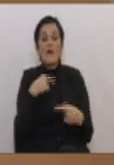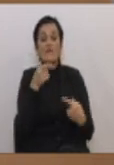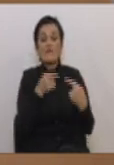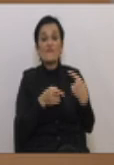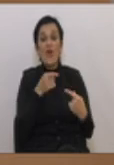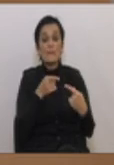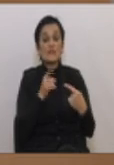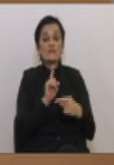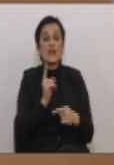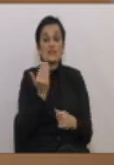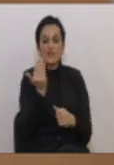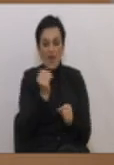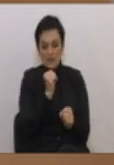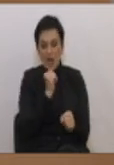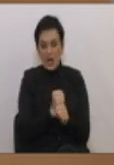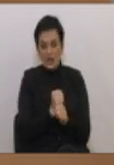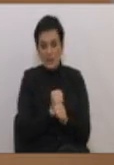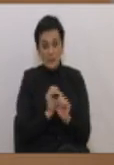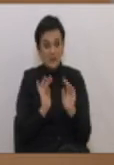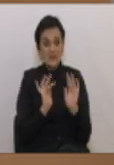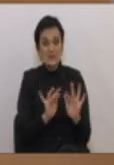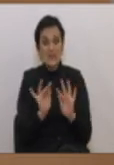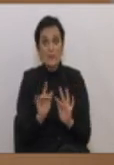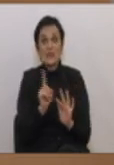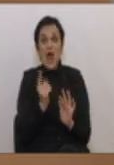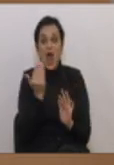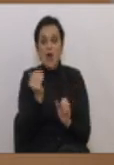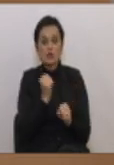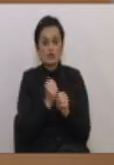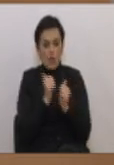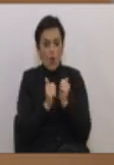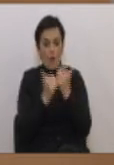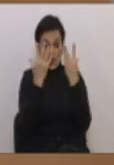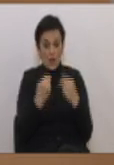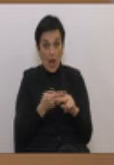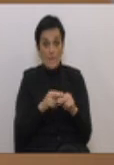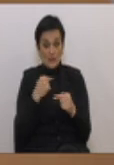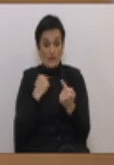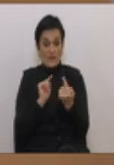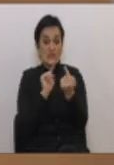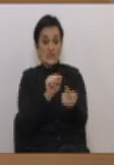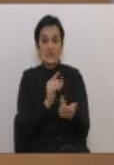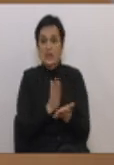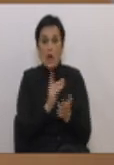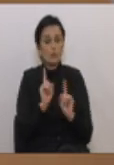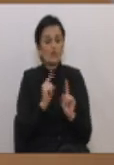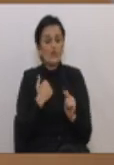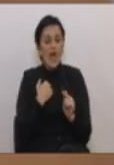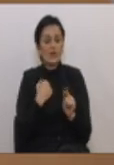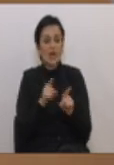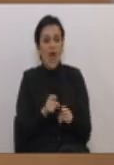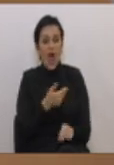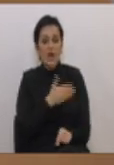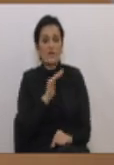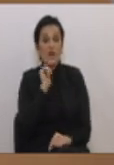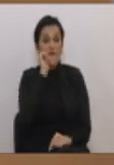იმას, რასაც თქვენ აკეთებთ, იმ საქმეებს, რასაც აკეთებთ ყოველდღიურად, აი ამის წინააღმდეგები ვარ ჩვენ და არანაირად არ მინდა რომ ხვალო